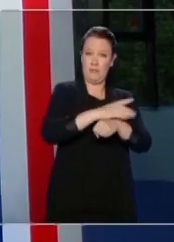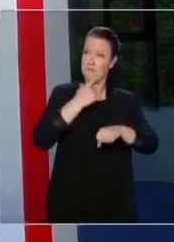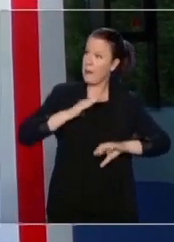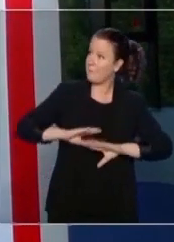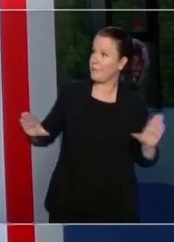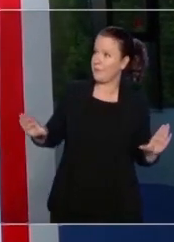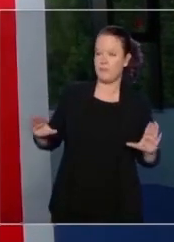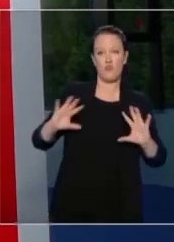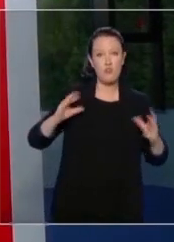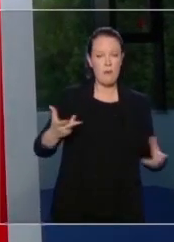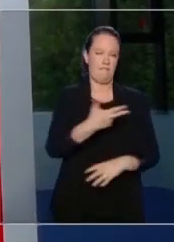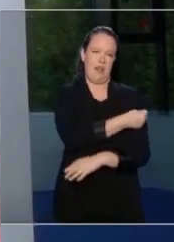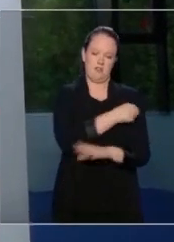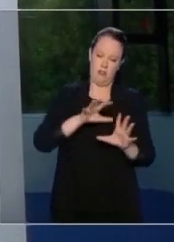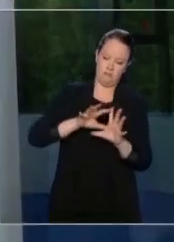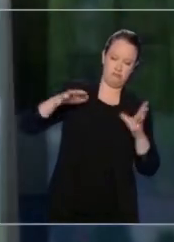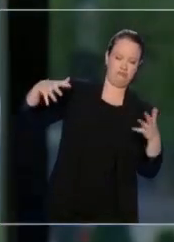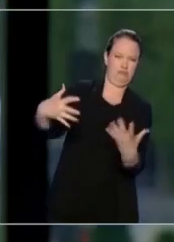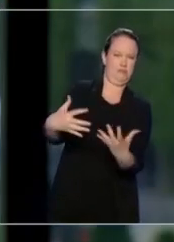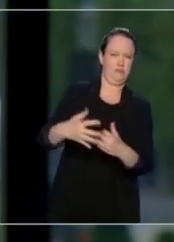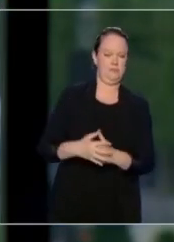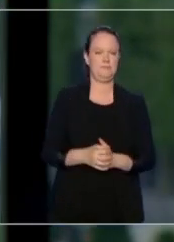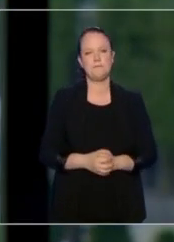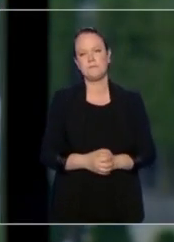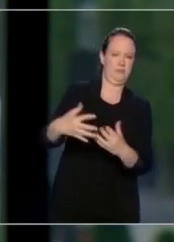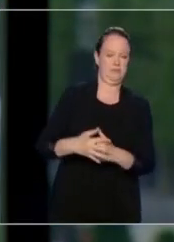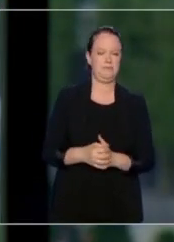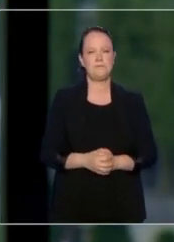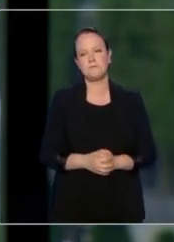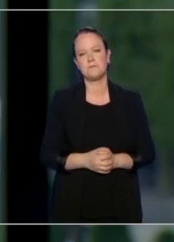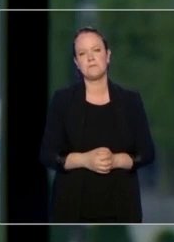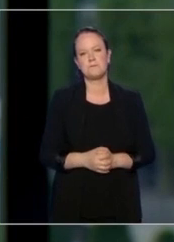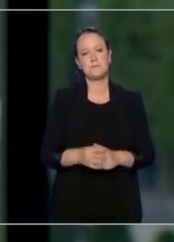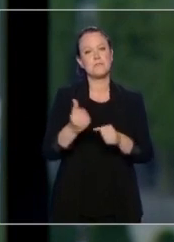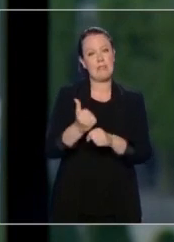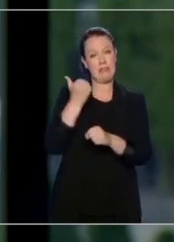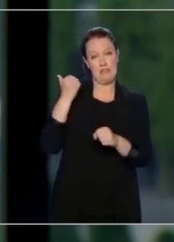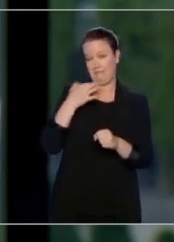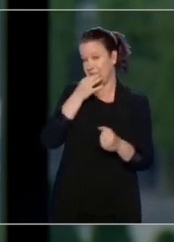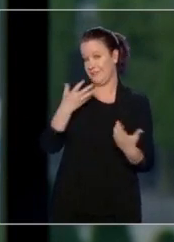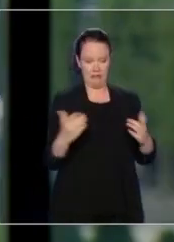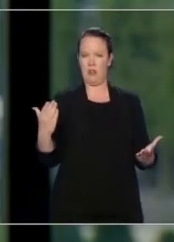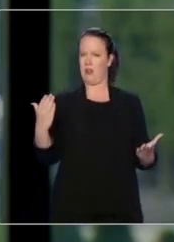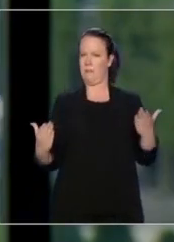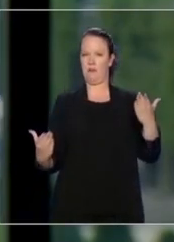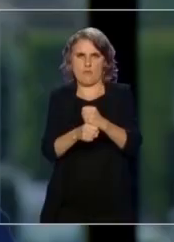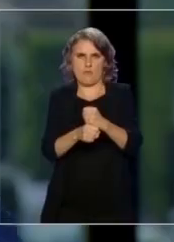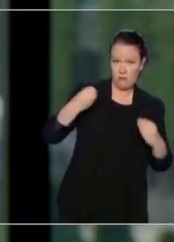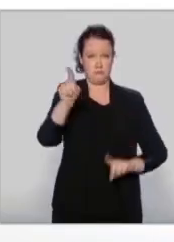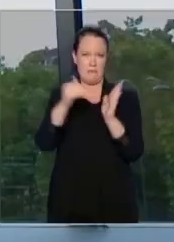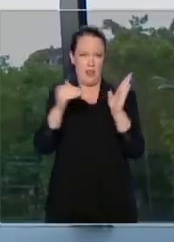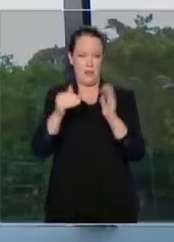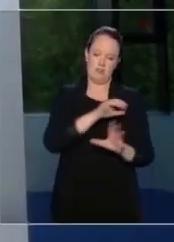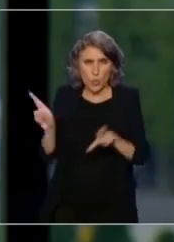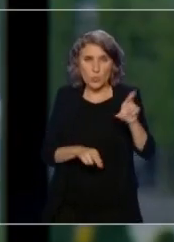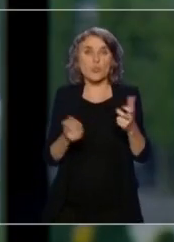dernière, nous allions devoir vivre avec le virus. Ce sera le cas tout au long de la vie et